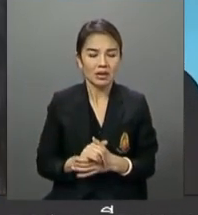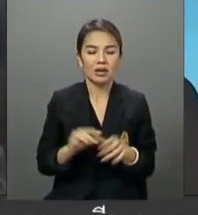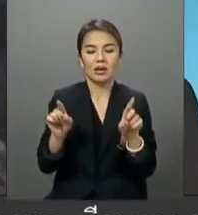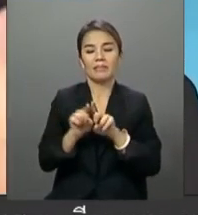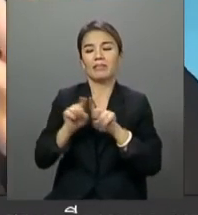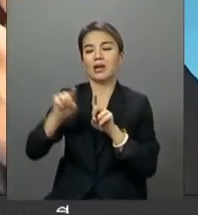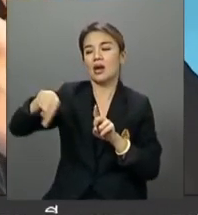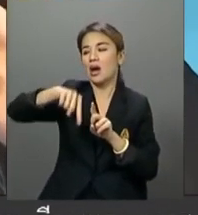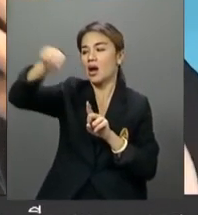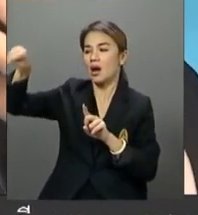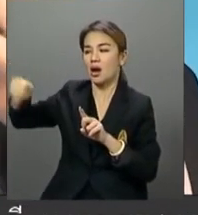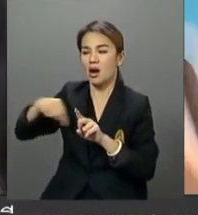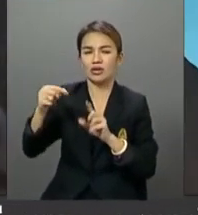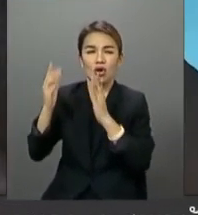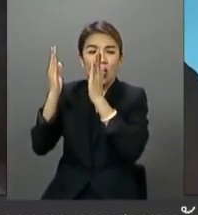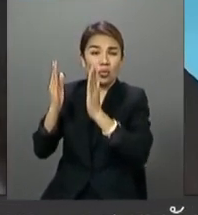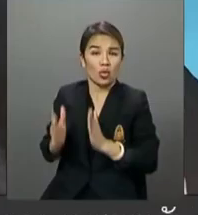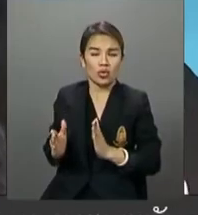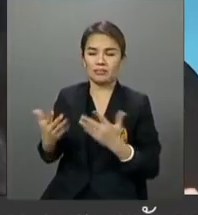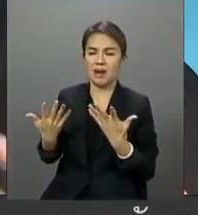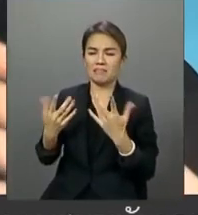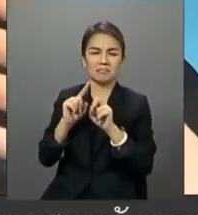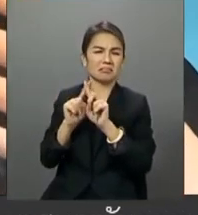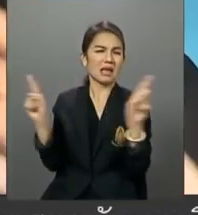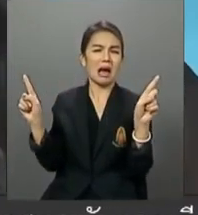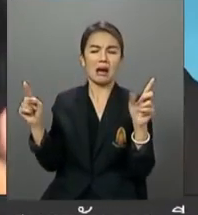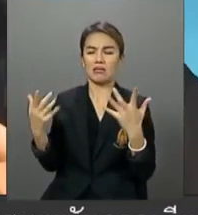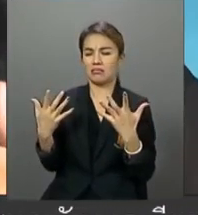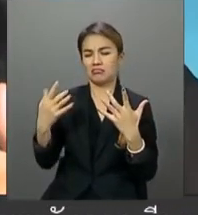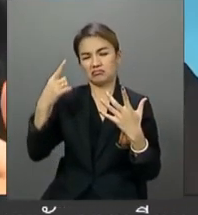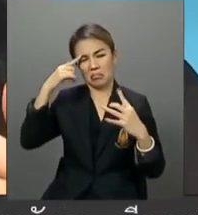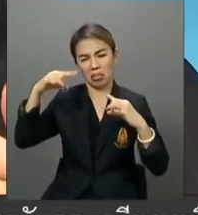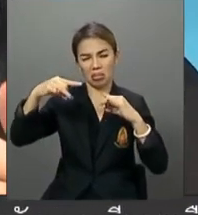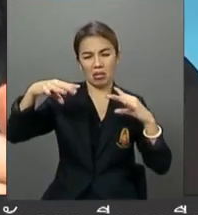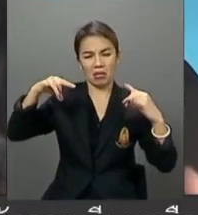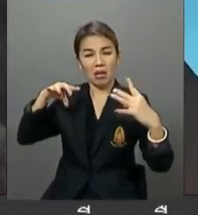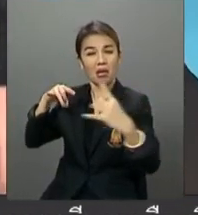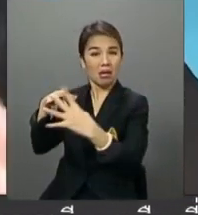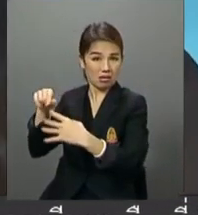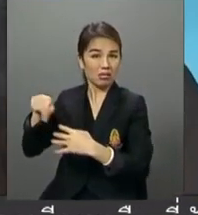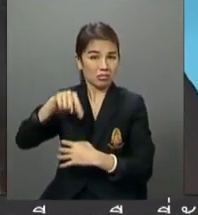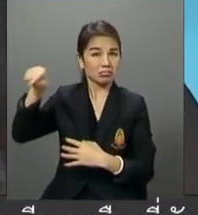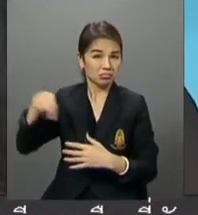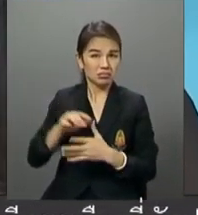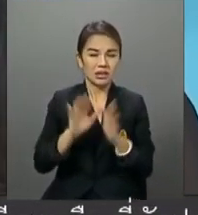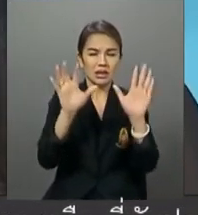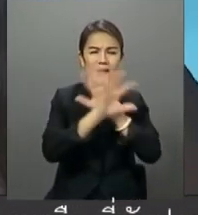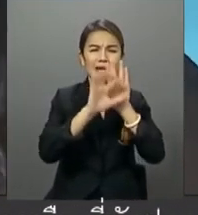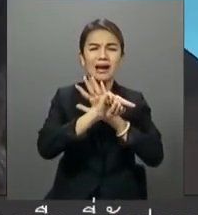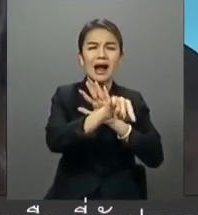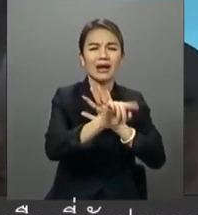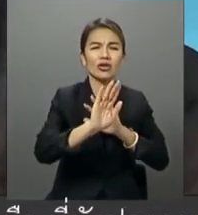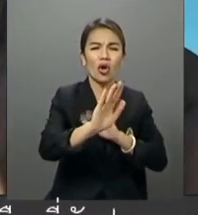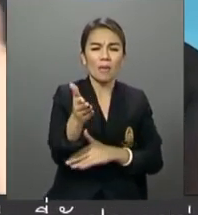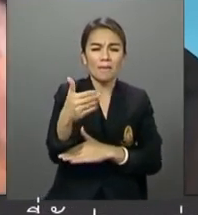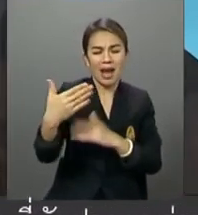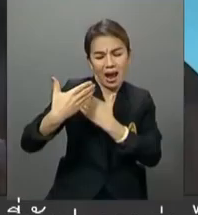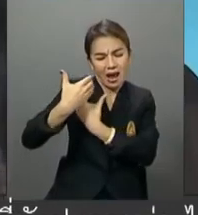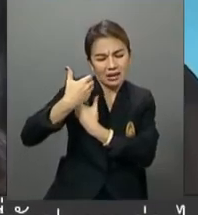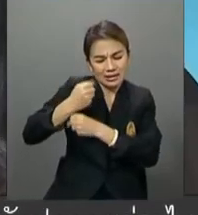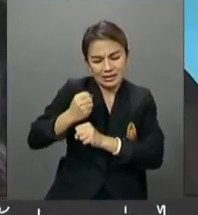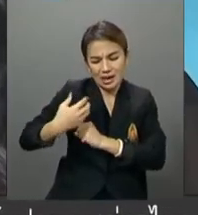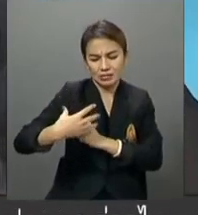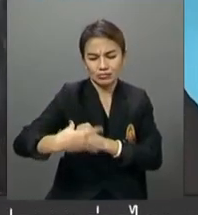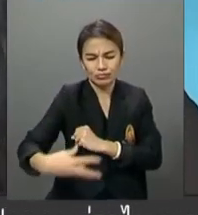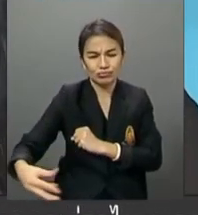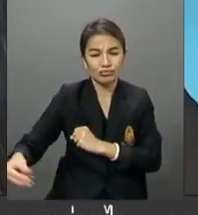เรามี prejudice มีคนที่ทะเลาะกันอะไรเนี้ยค่ะแล้วก็ในโลกนี้ก็ใช้เหมือนคล้ายๆโลกของเราอะค่ะก็มี prejudice เหมือน